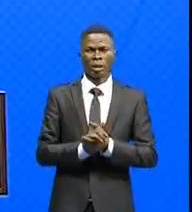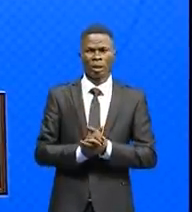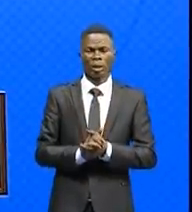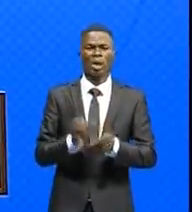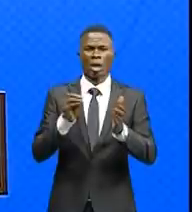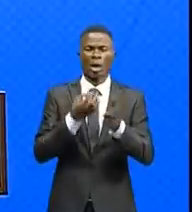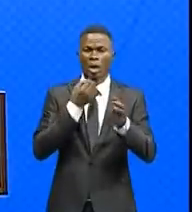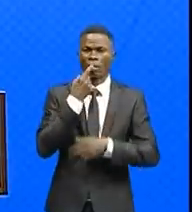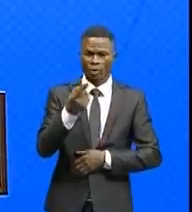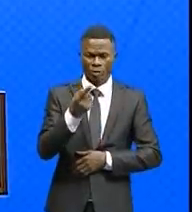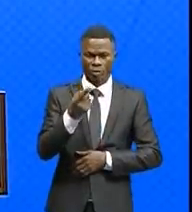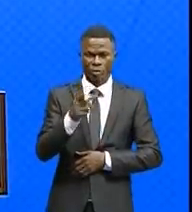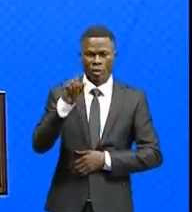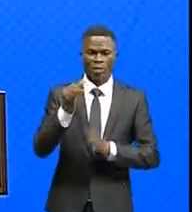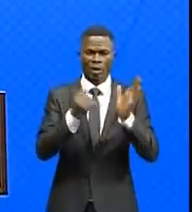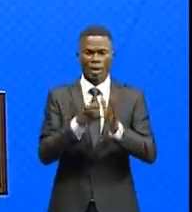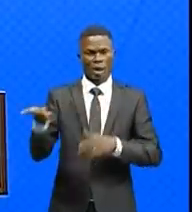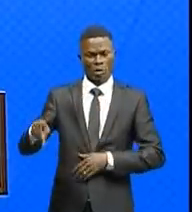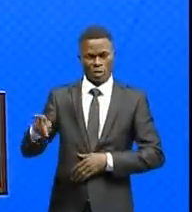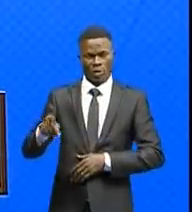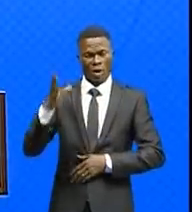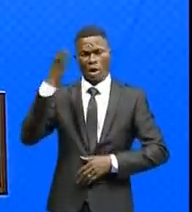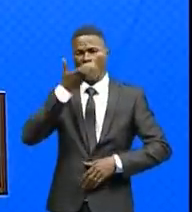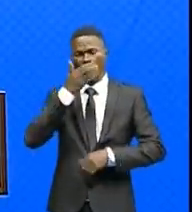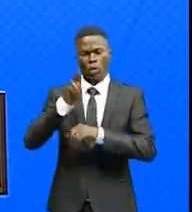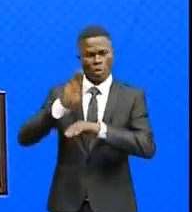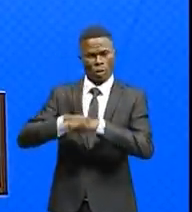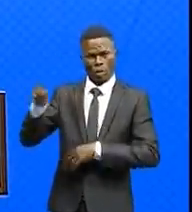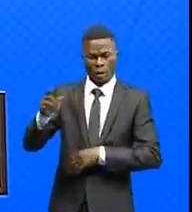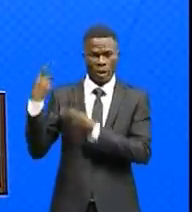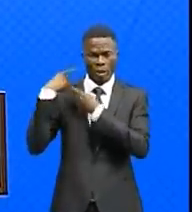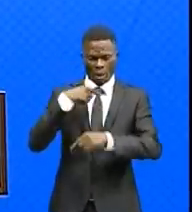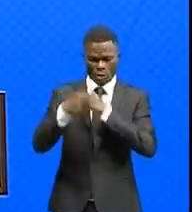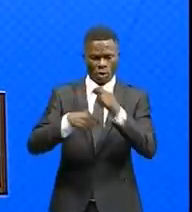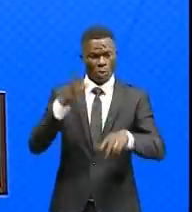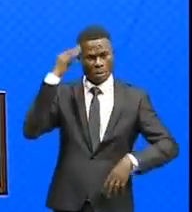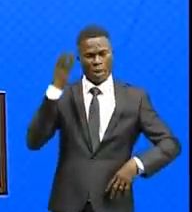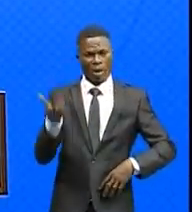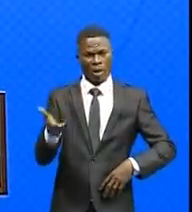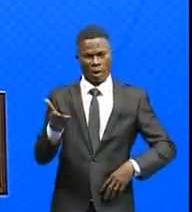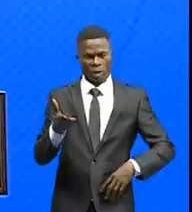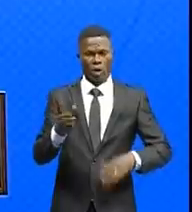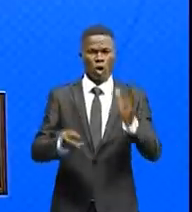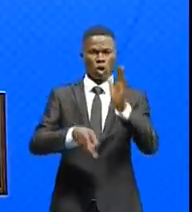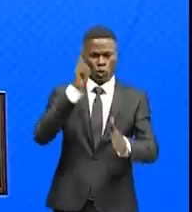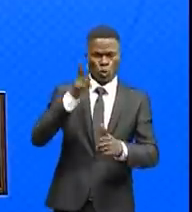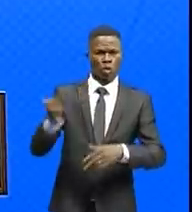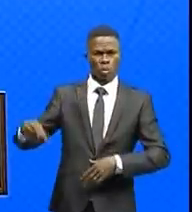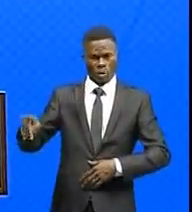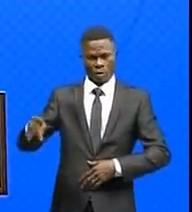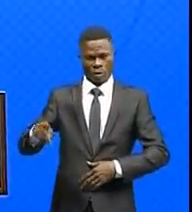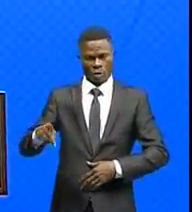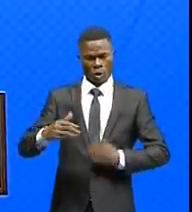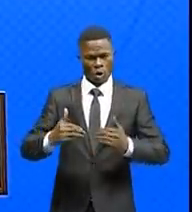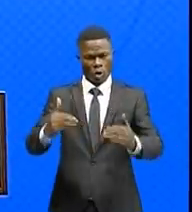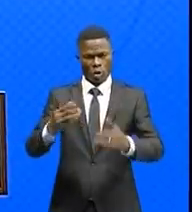Il a noté que sur les 26 provinces affectées par la COVID-19 depuis les débuts de l'épidémie, seules 12 restent